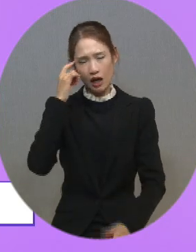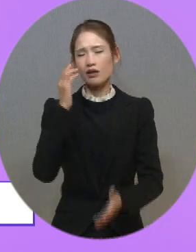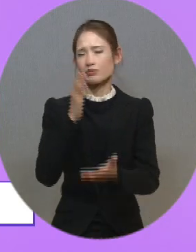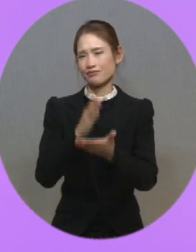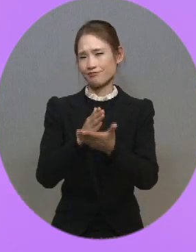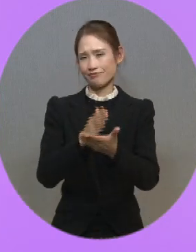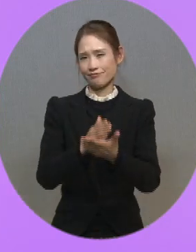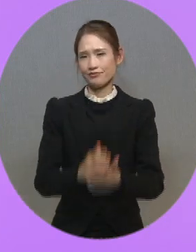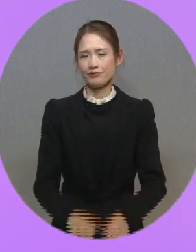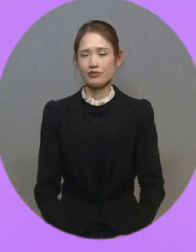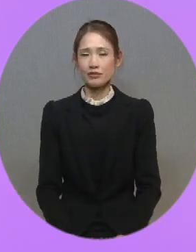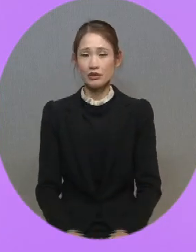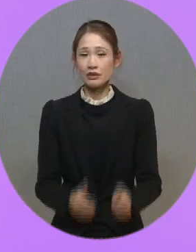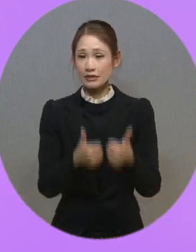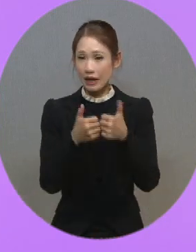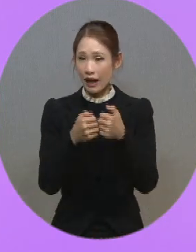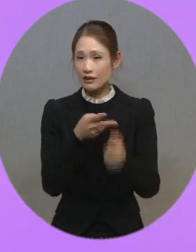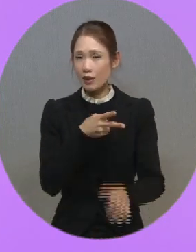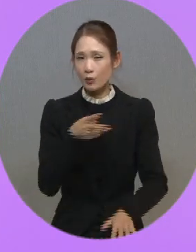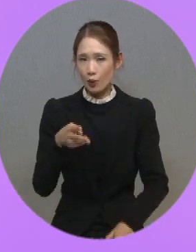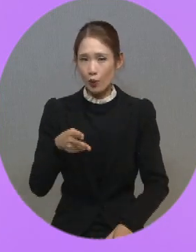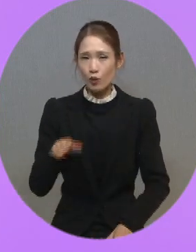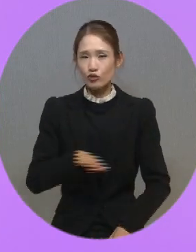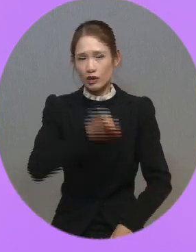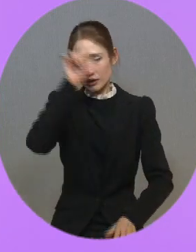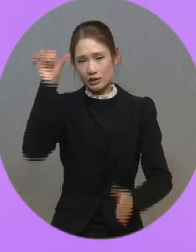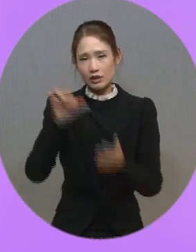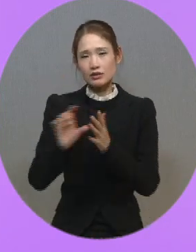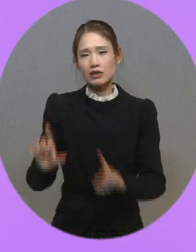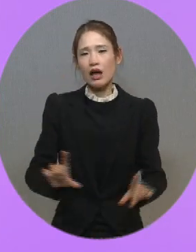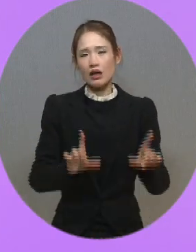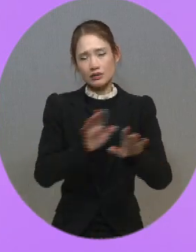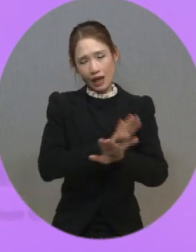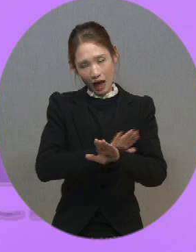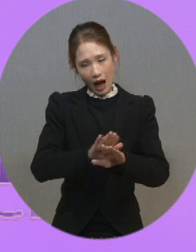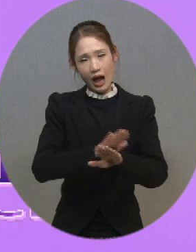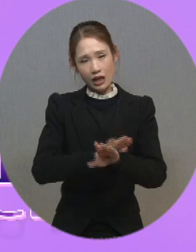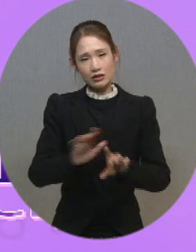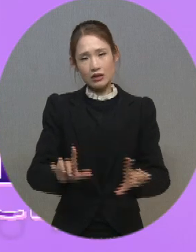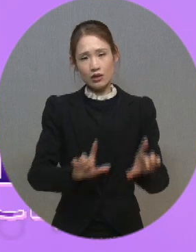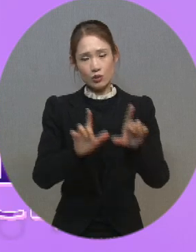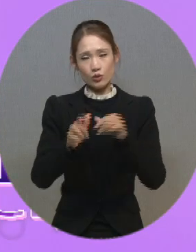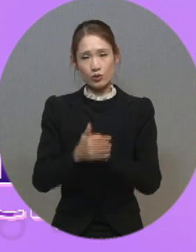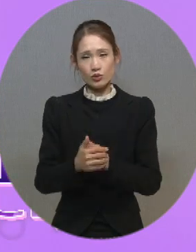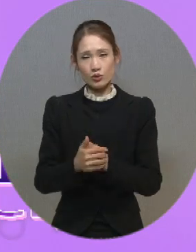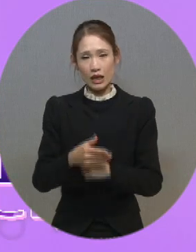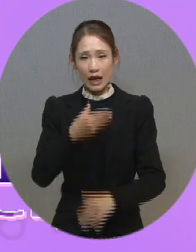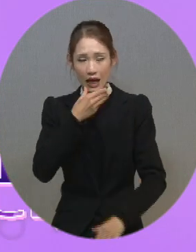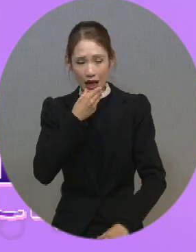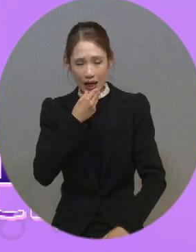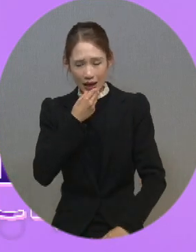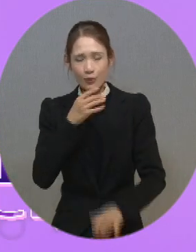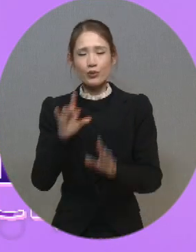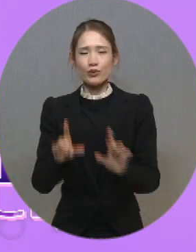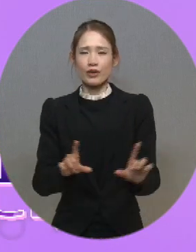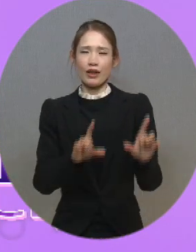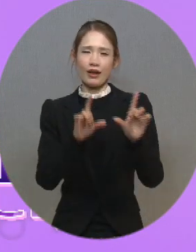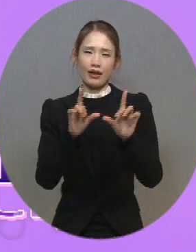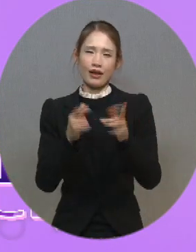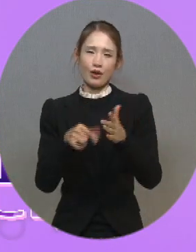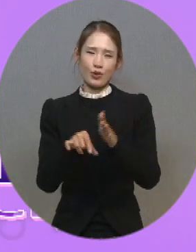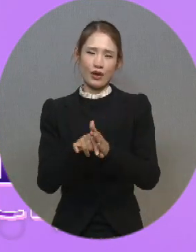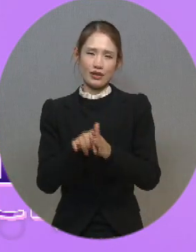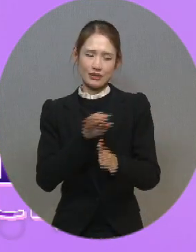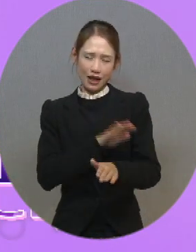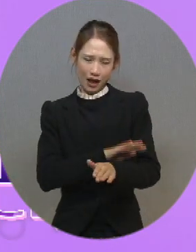하기보다는 상담은 우리가 인생을 살아가는데 잘 살고 또 행복하게 한 생을